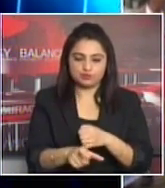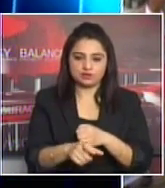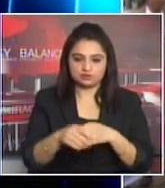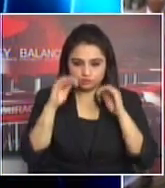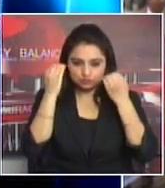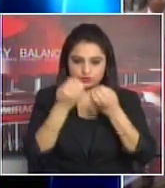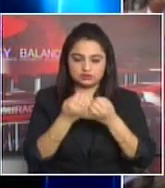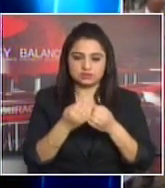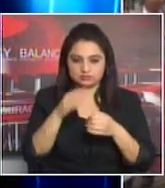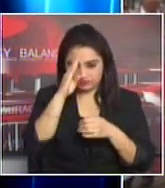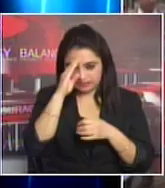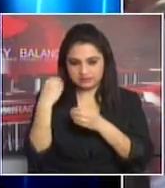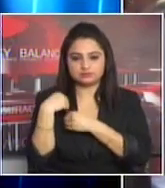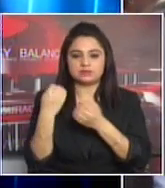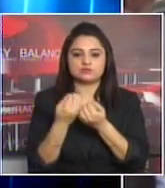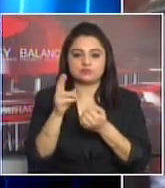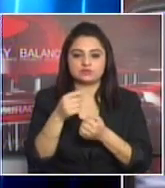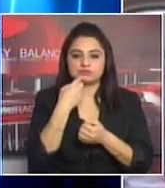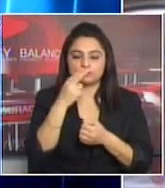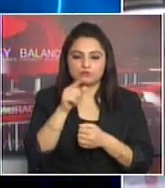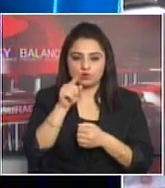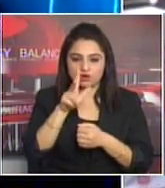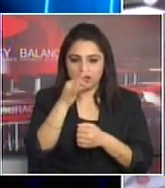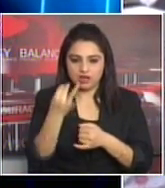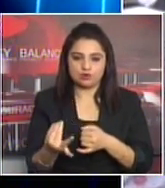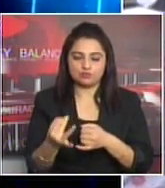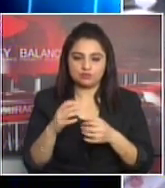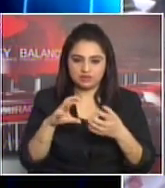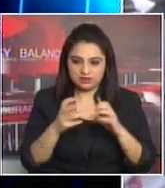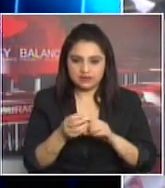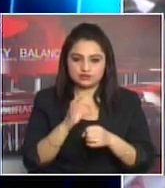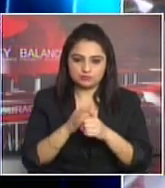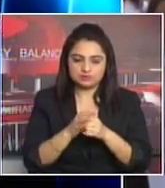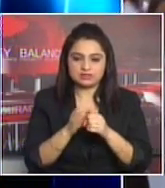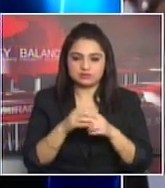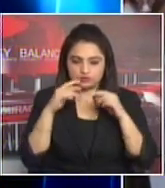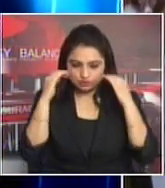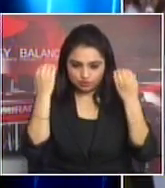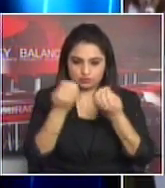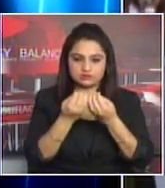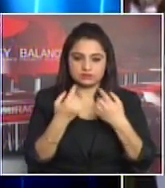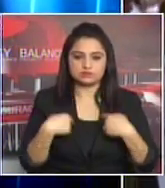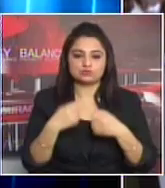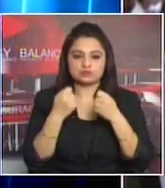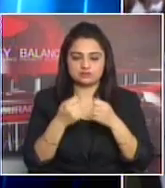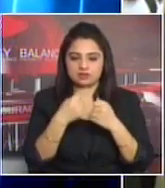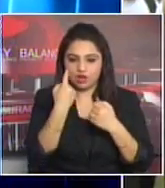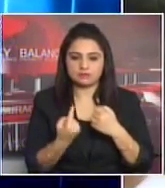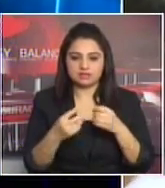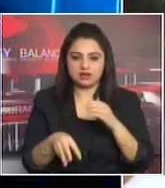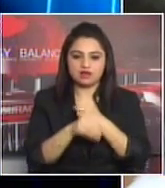गर्ने बताउनु भएको छ। 18 राष्ट्रिय व्यवसाय जन्य सुरक्षा तथा स्वास्थ्य सप्ताह